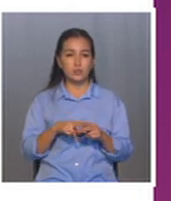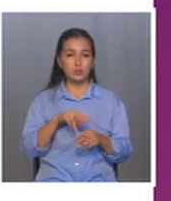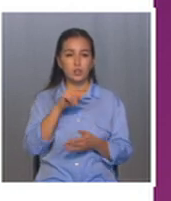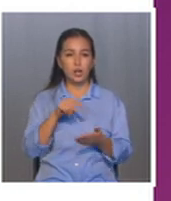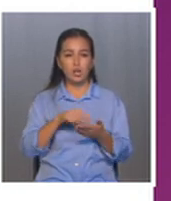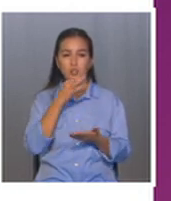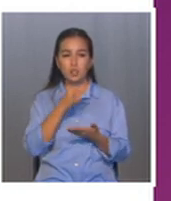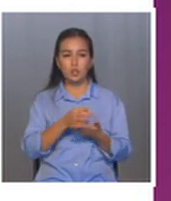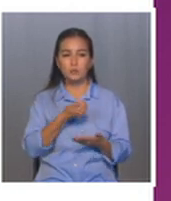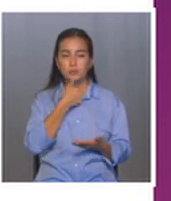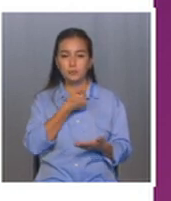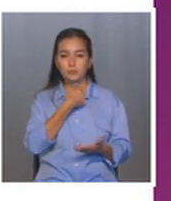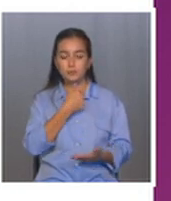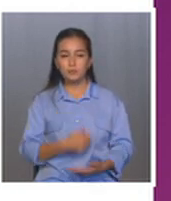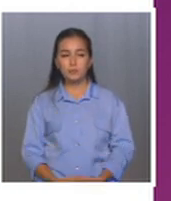көрейік.